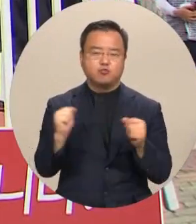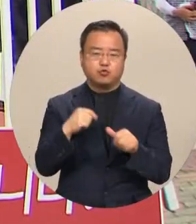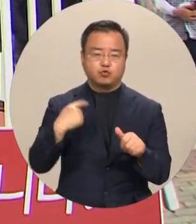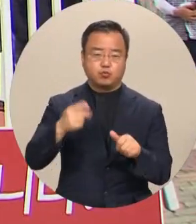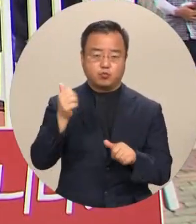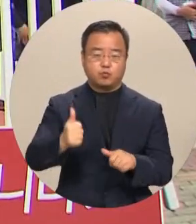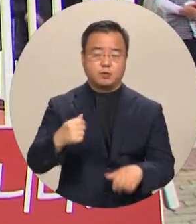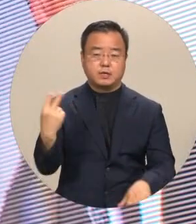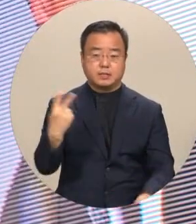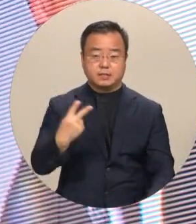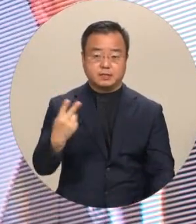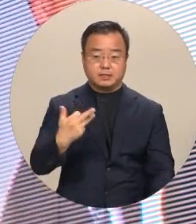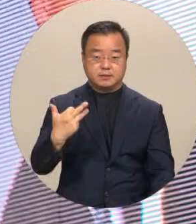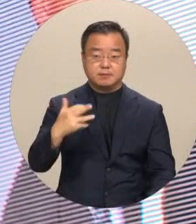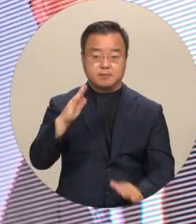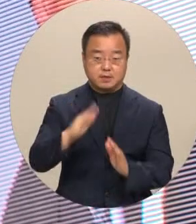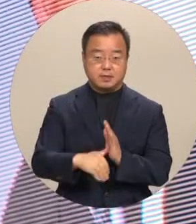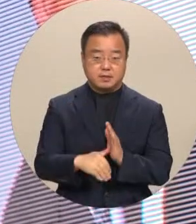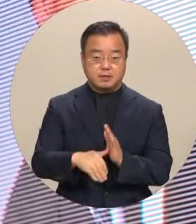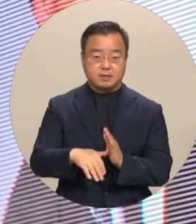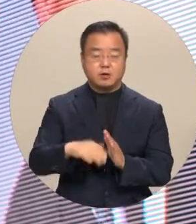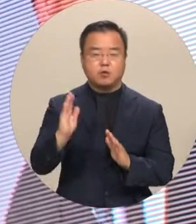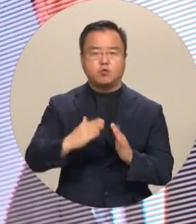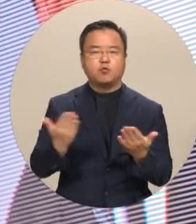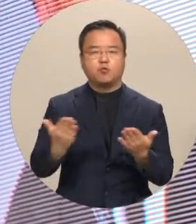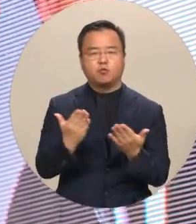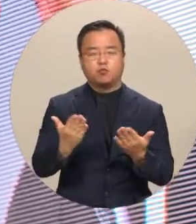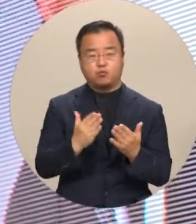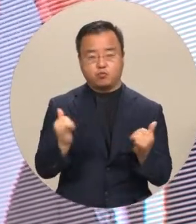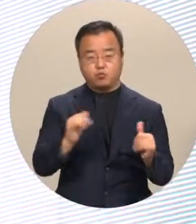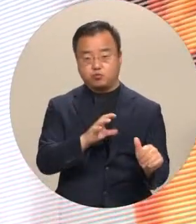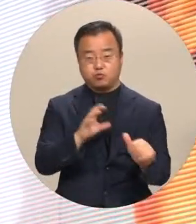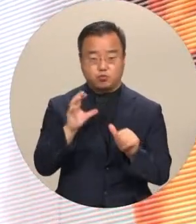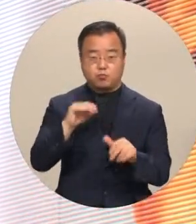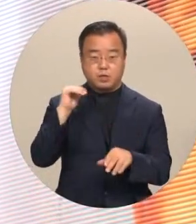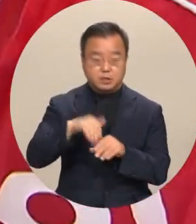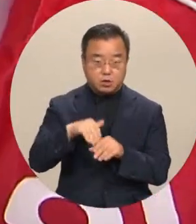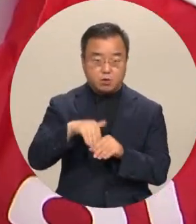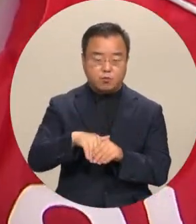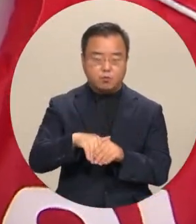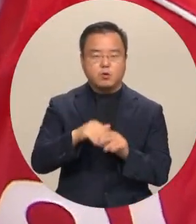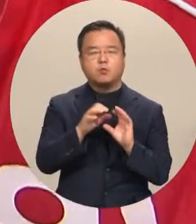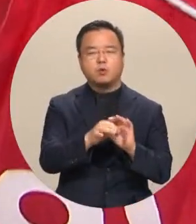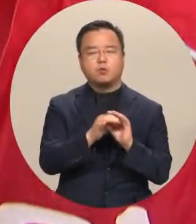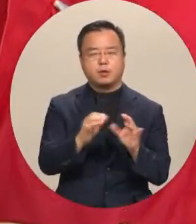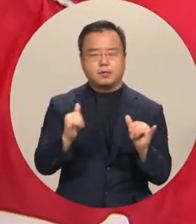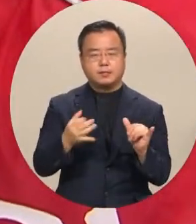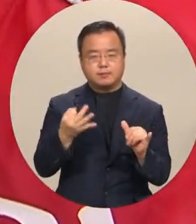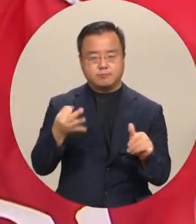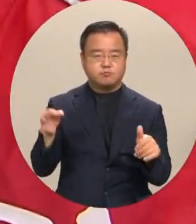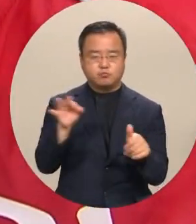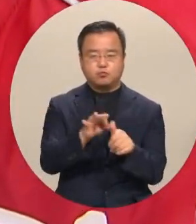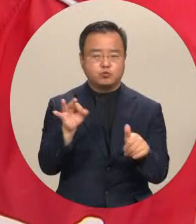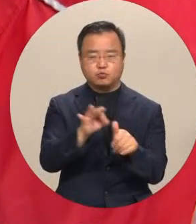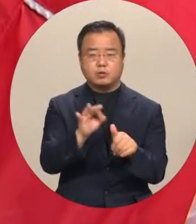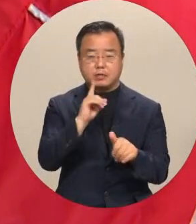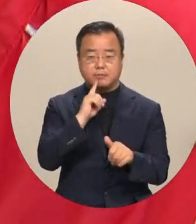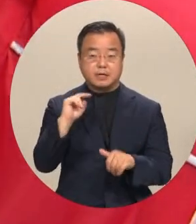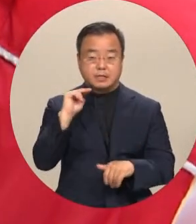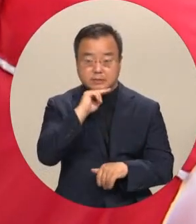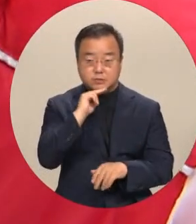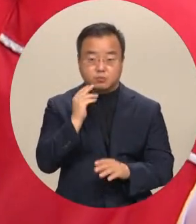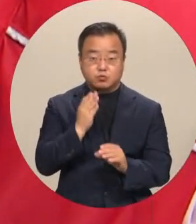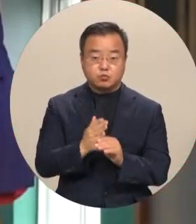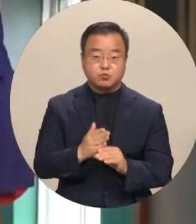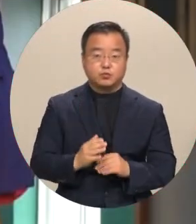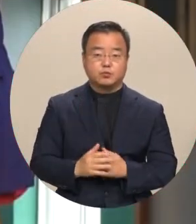2018년 초선 선거에서 공무원을 동원해 선거 운동을 하고 선거캠프 관계자들에게 금전을 제공한 혐의를 받고